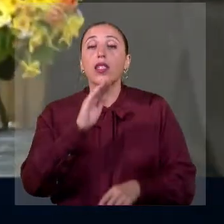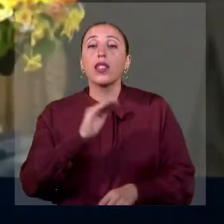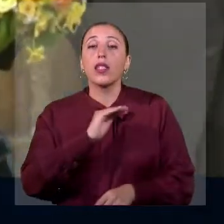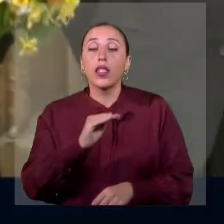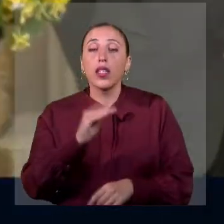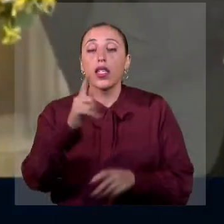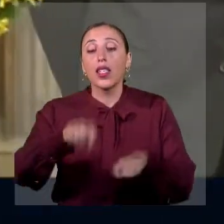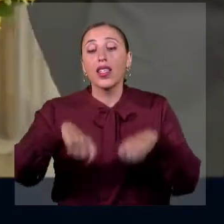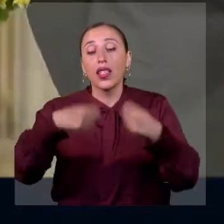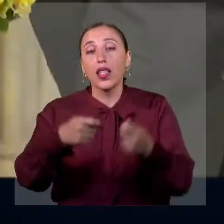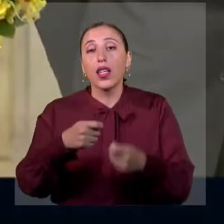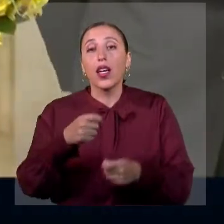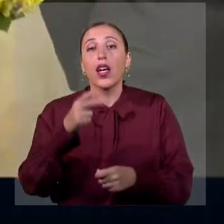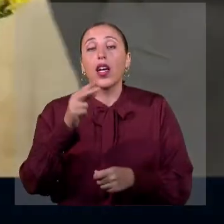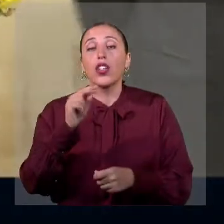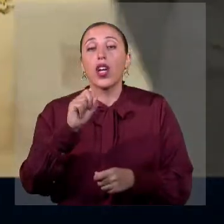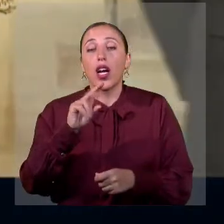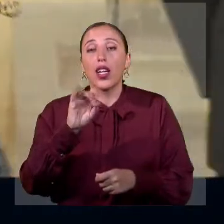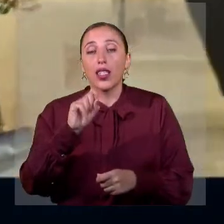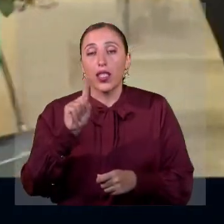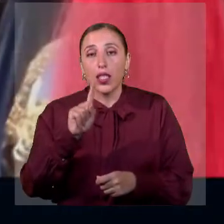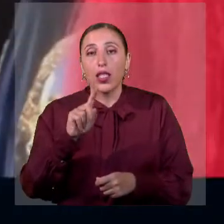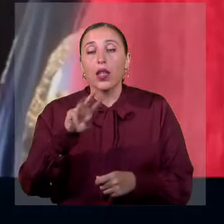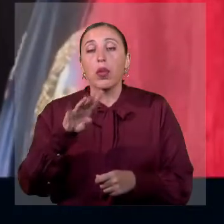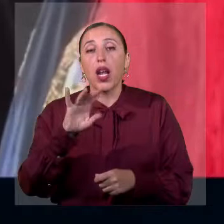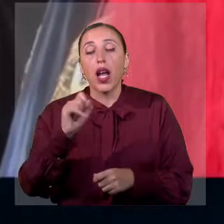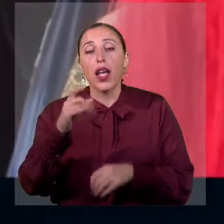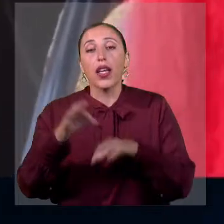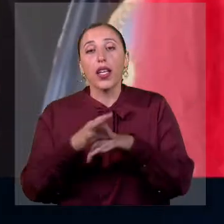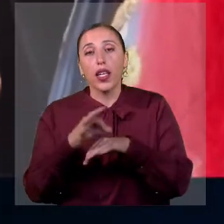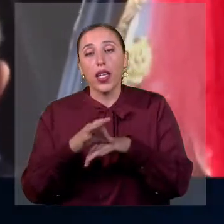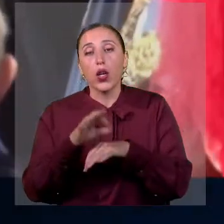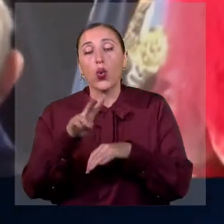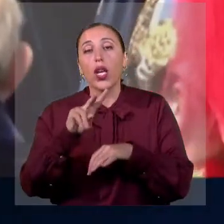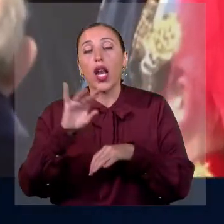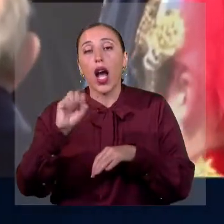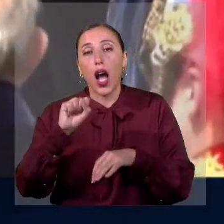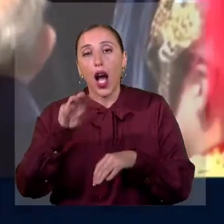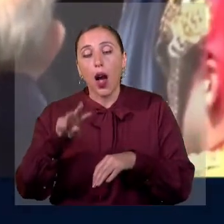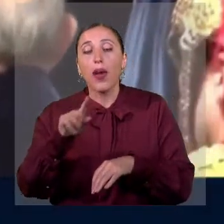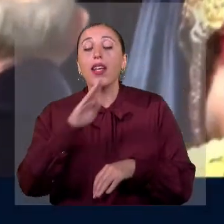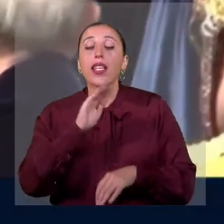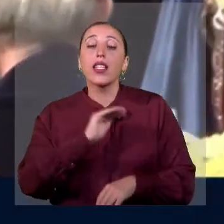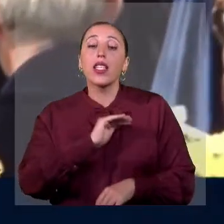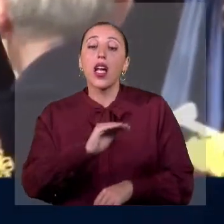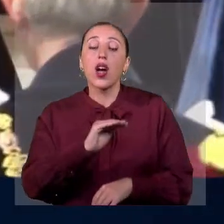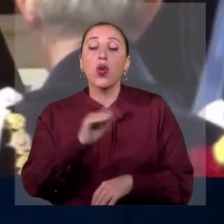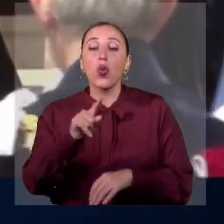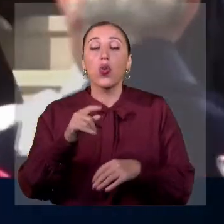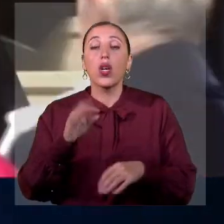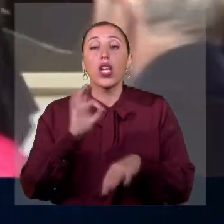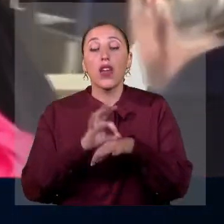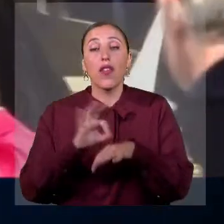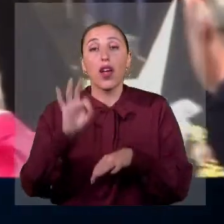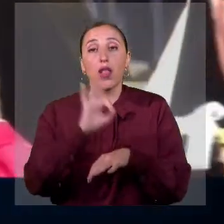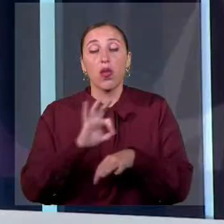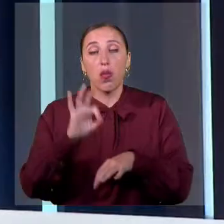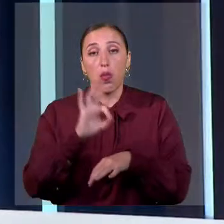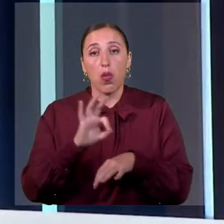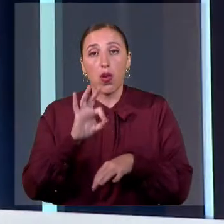կինը Կամիլան, ինչպես նաև արքայազն ու Իլյամը թագուհու առողջական վիճակի վատթարացման մասին լուրերի ֆոնին մեկնել